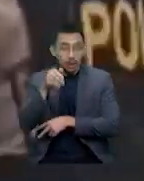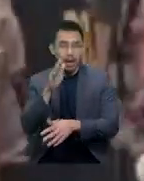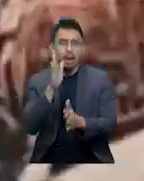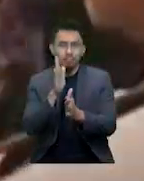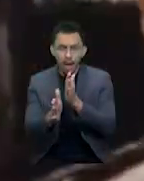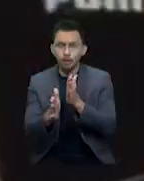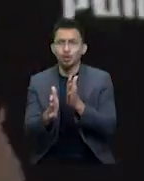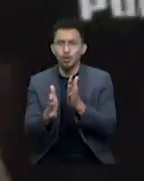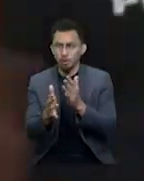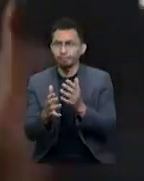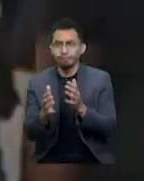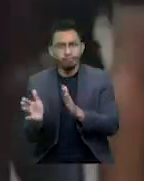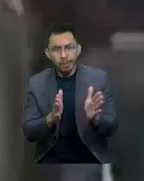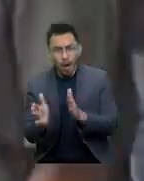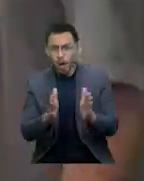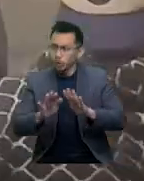massa.